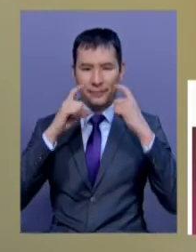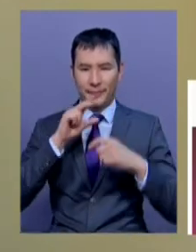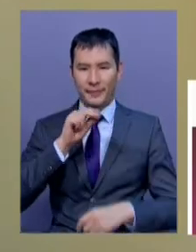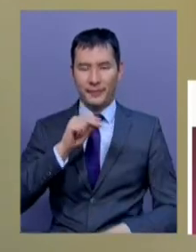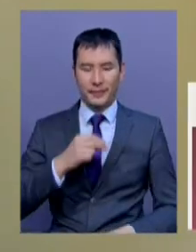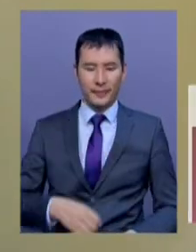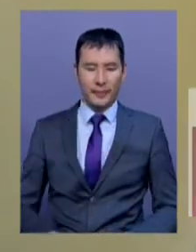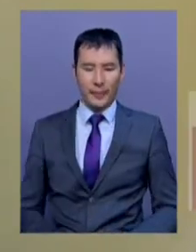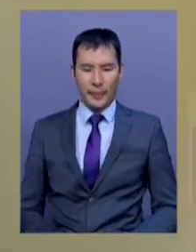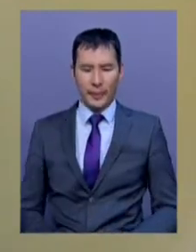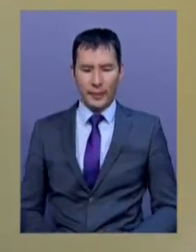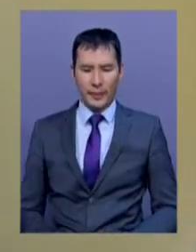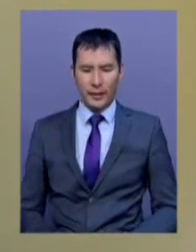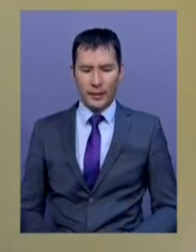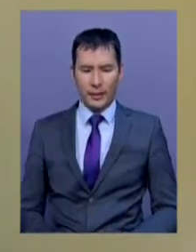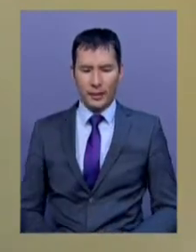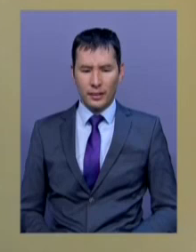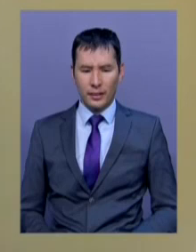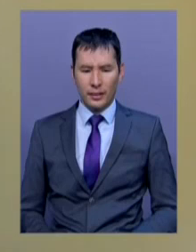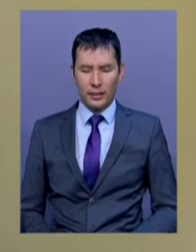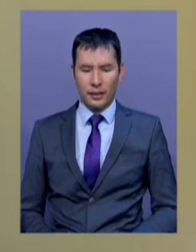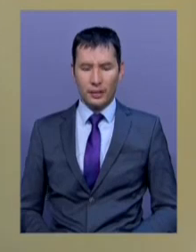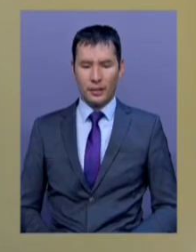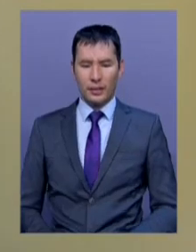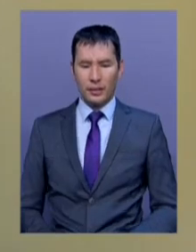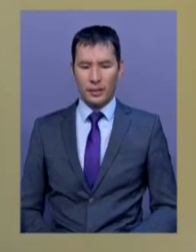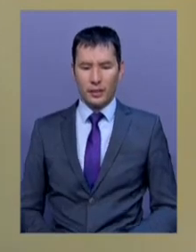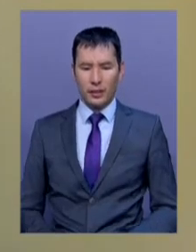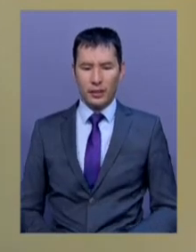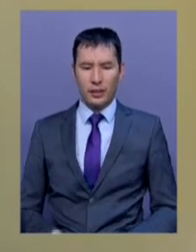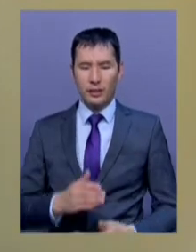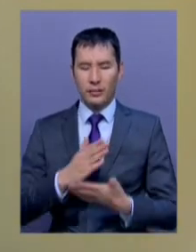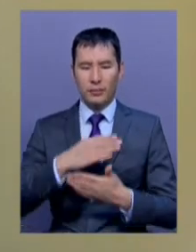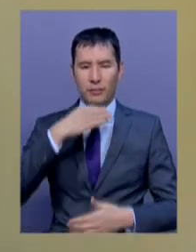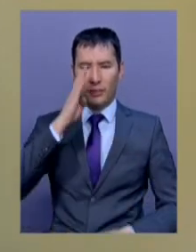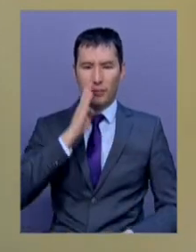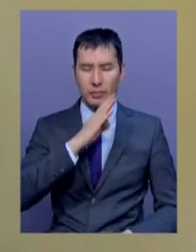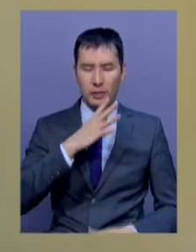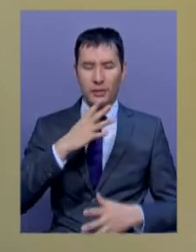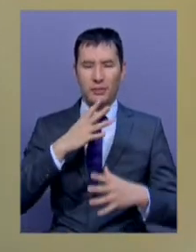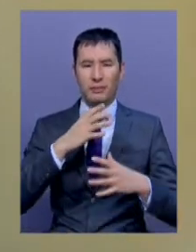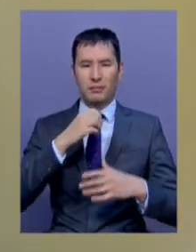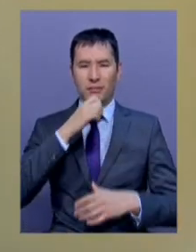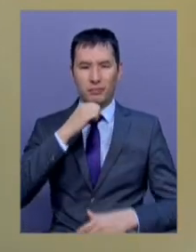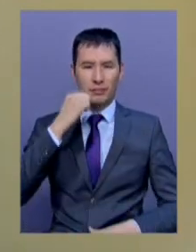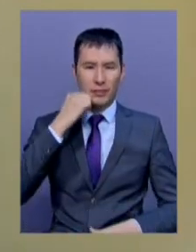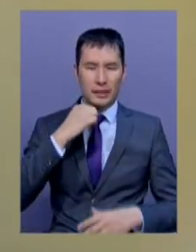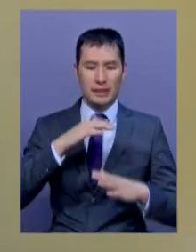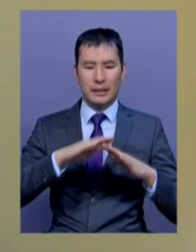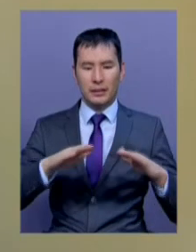жасалады. Тіркеу кезінде балаларға да, ата-аналарға да бір емханада қызмет